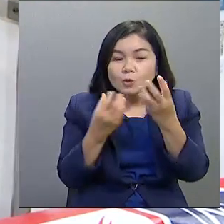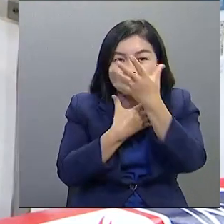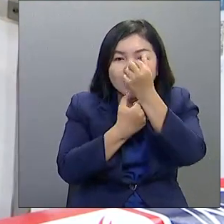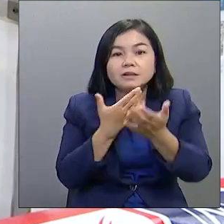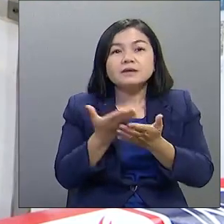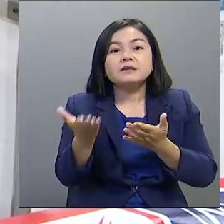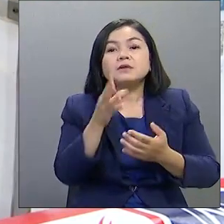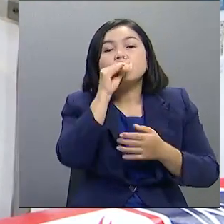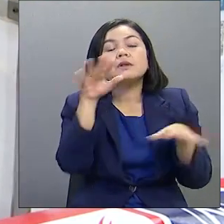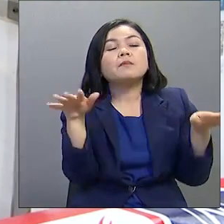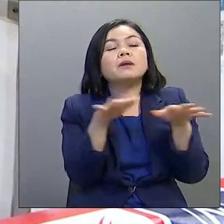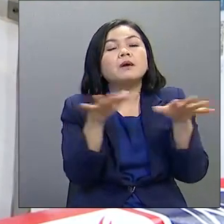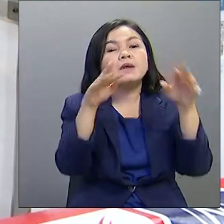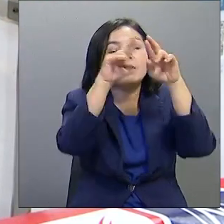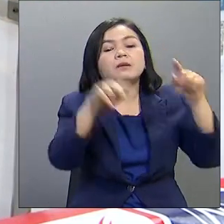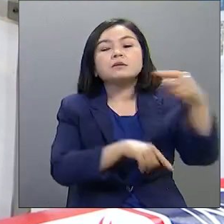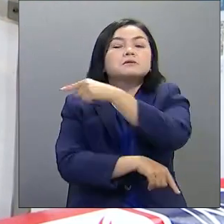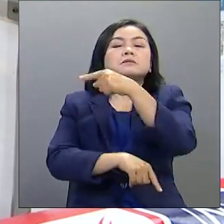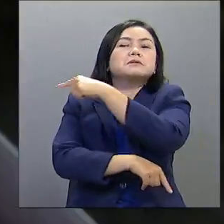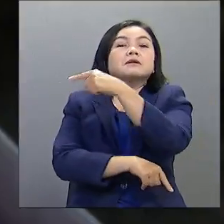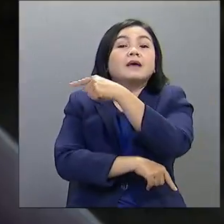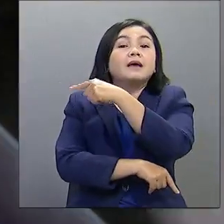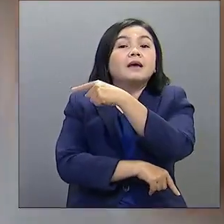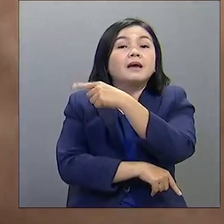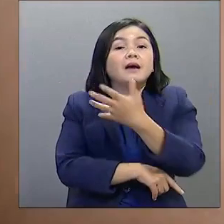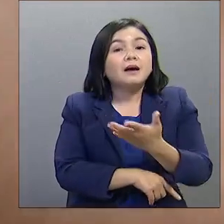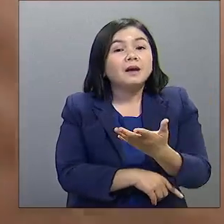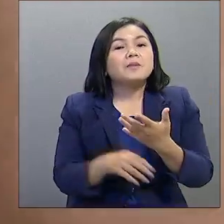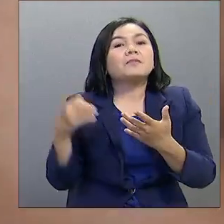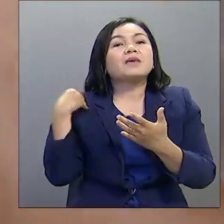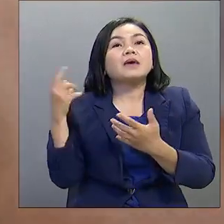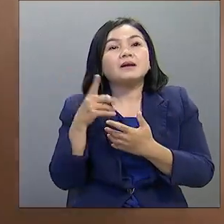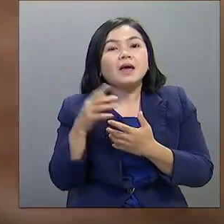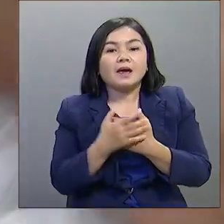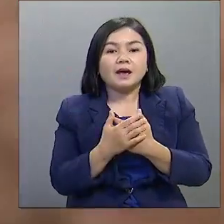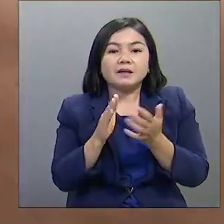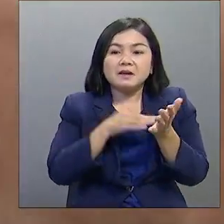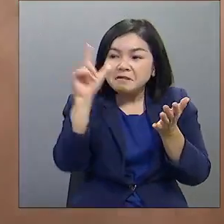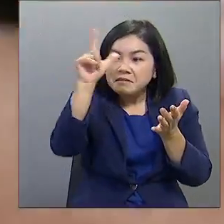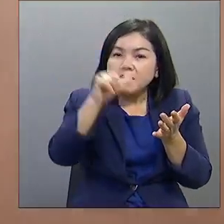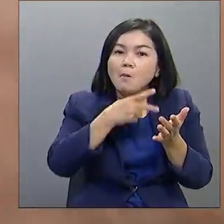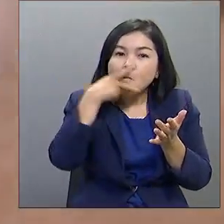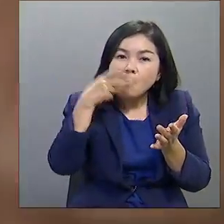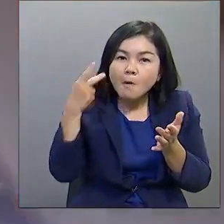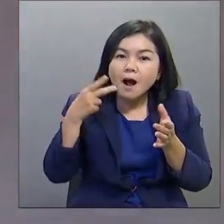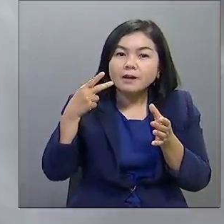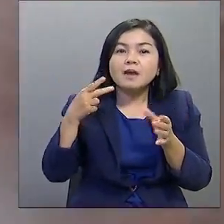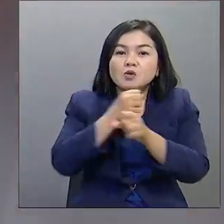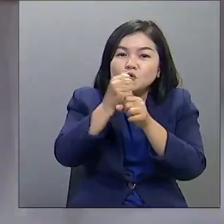ดเสียงแบบเมื่อกี้พี่บอกว่าไปร้านข้างๆก่อนเลย แล้วก็มี อันนี้เป็นเนยน้ำตาลครับ น้ำตาล บางทีก็ราดนมด้วยจะ